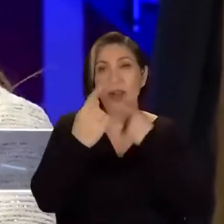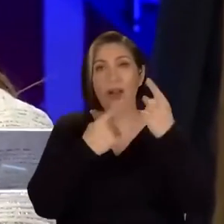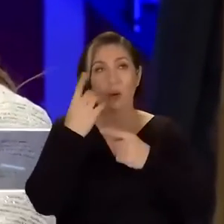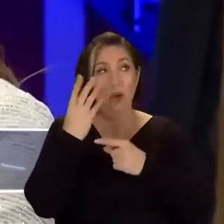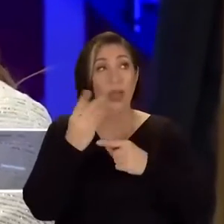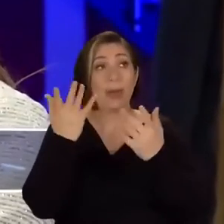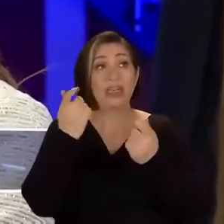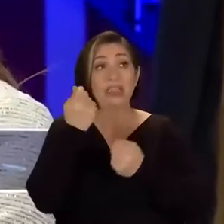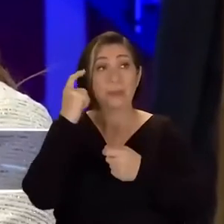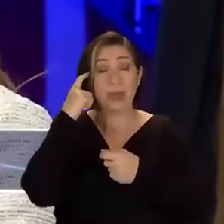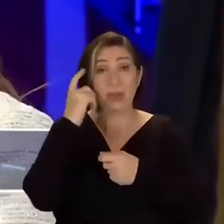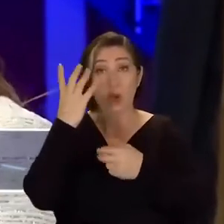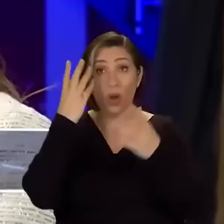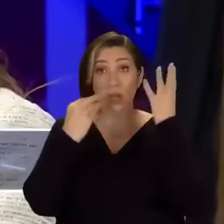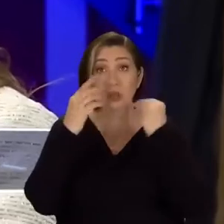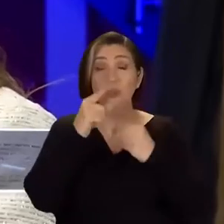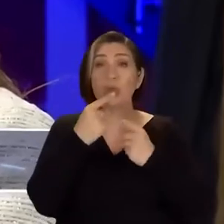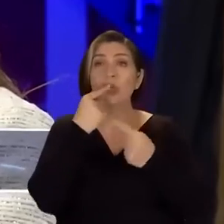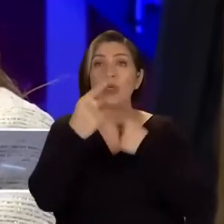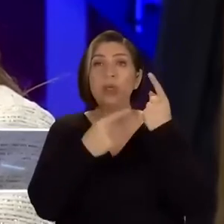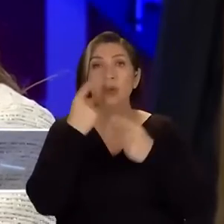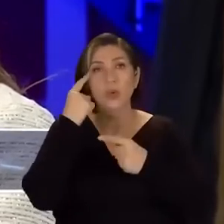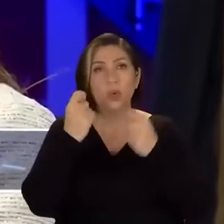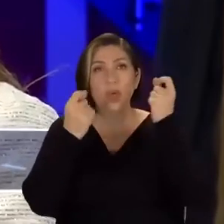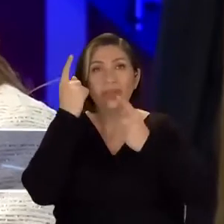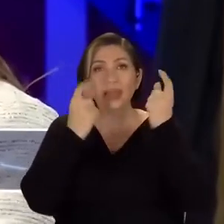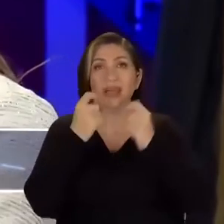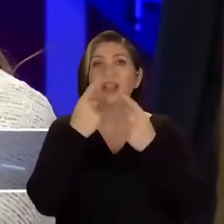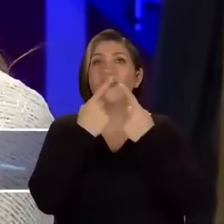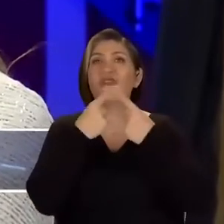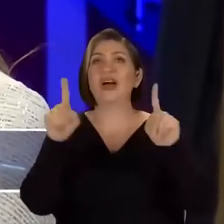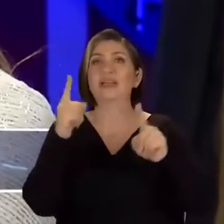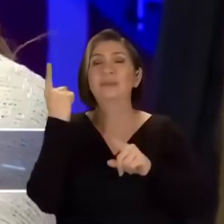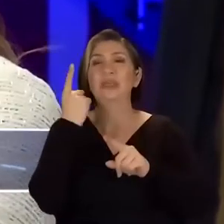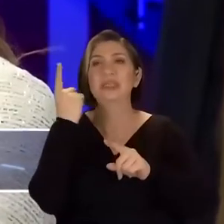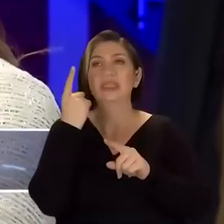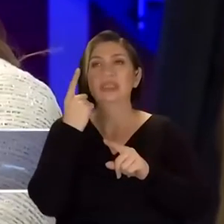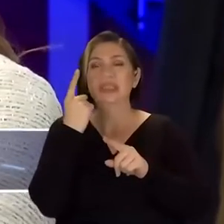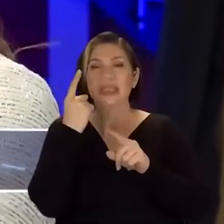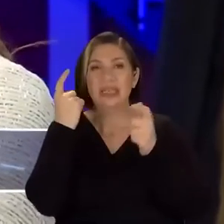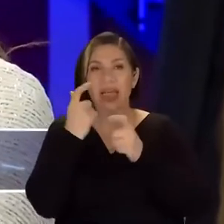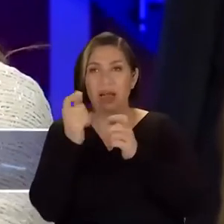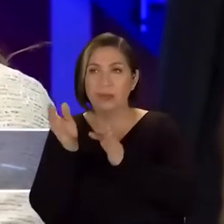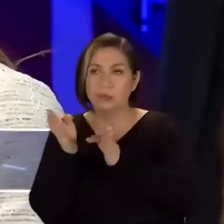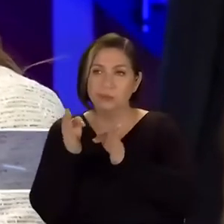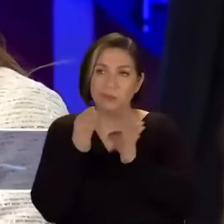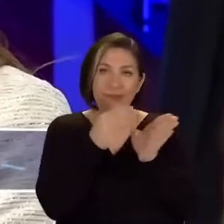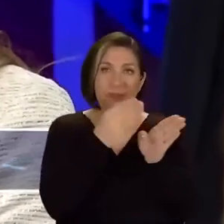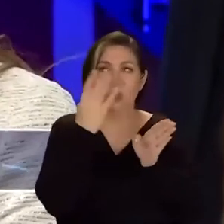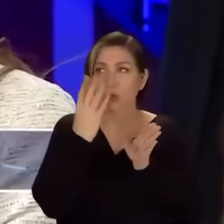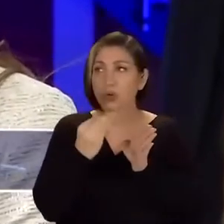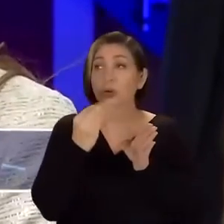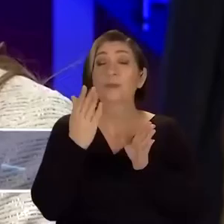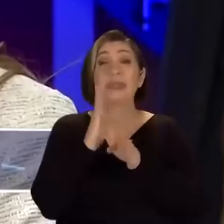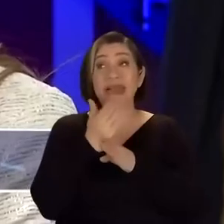Ama işin mantığını öğrendikçe bence bu söylemleri üretenler de farklı bir eksene kaymak zorunda kaldılar. Çünkü